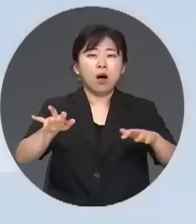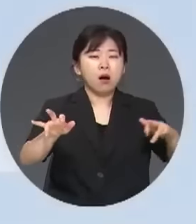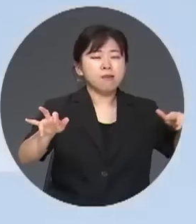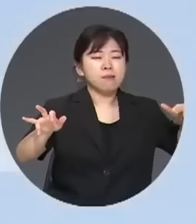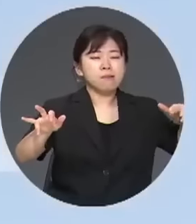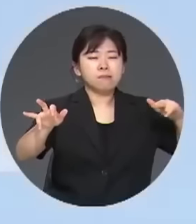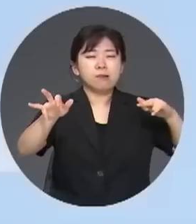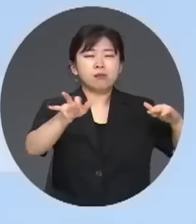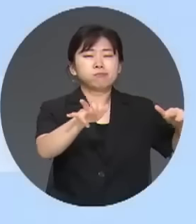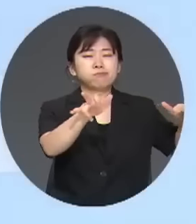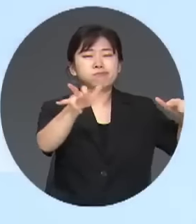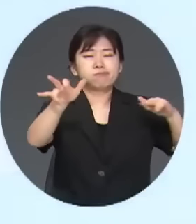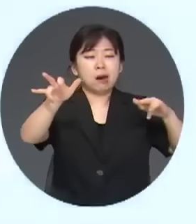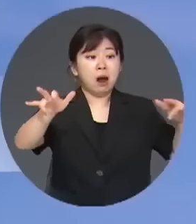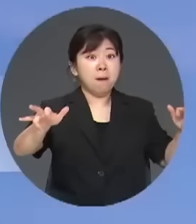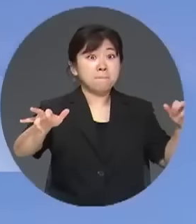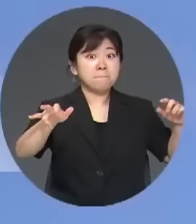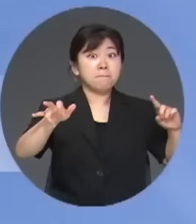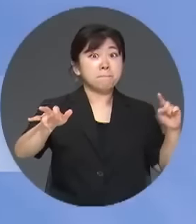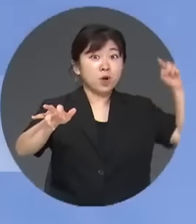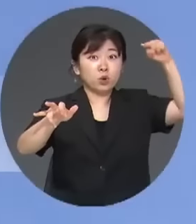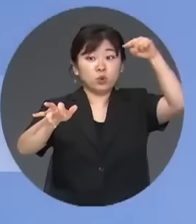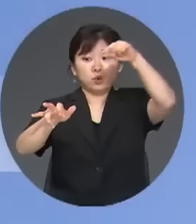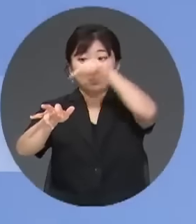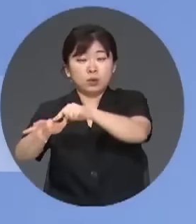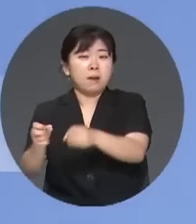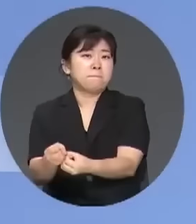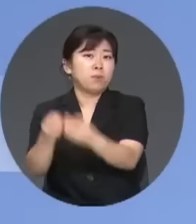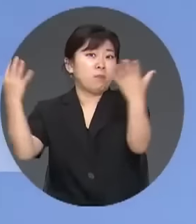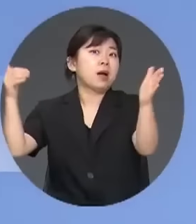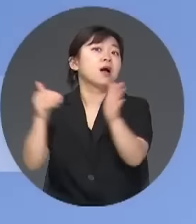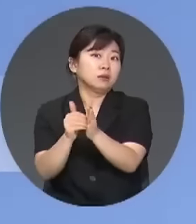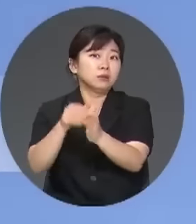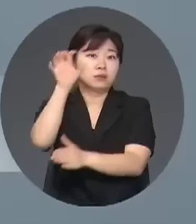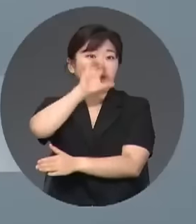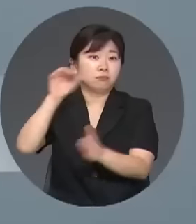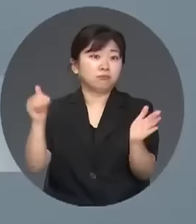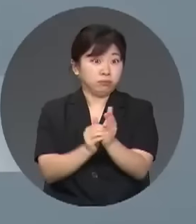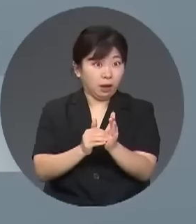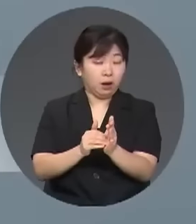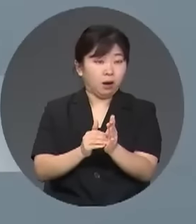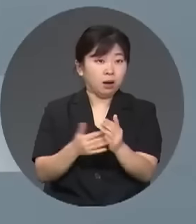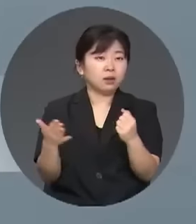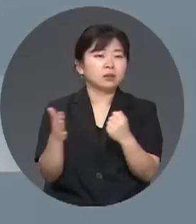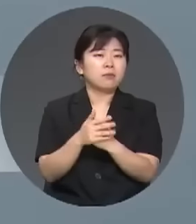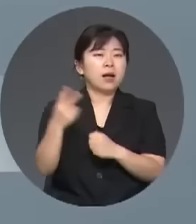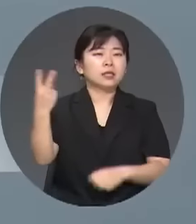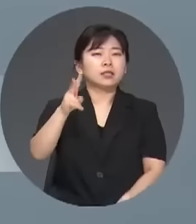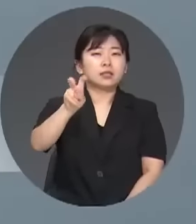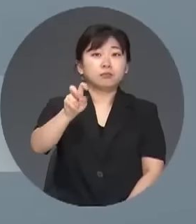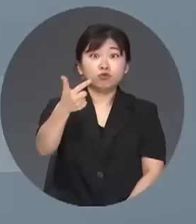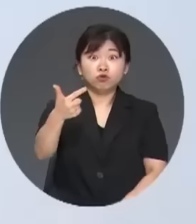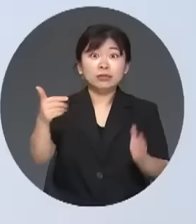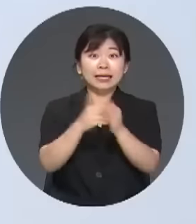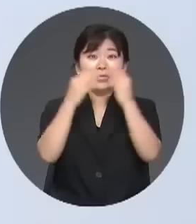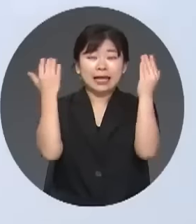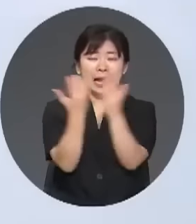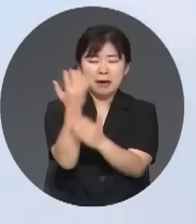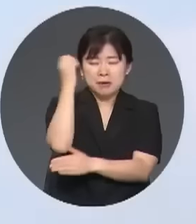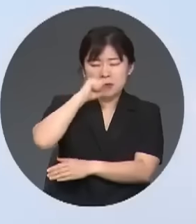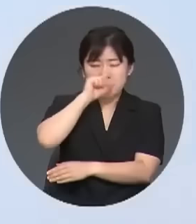현재 80%까지만 개발된 상황이어서 2026년 말까지 체계 개발을 끝낸 뒤 납품할